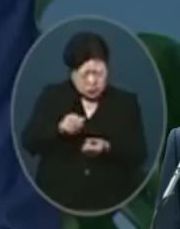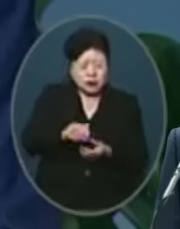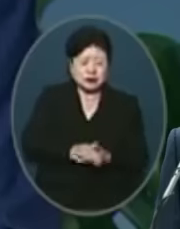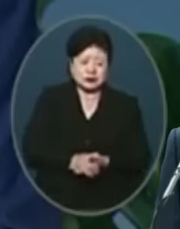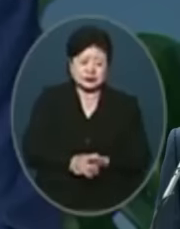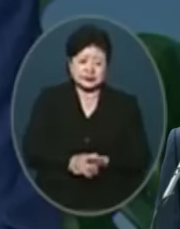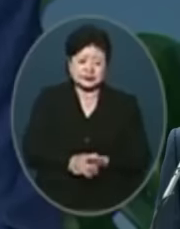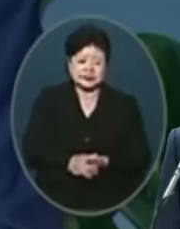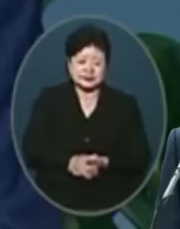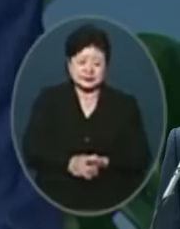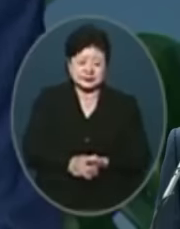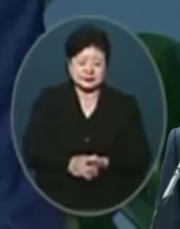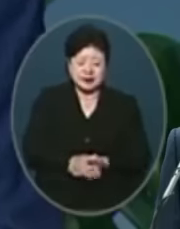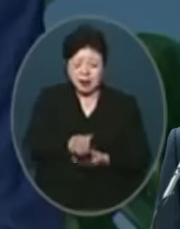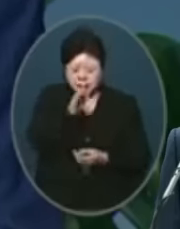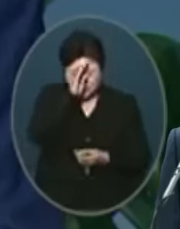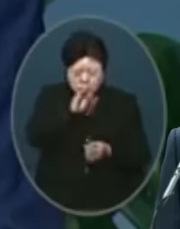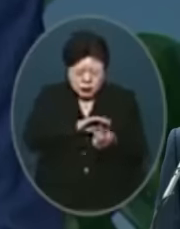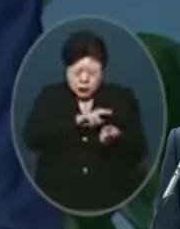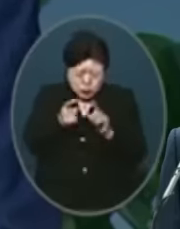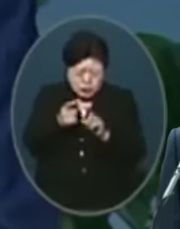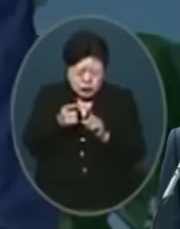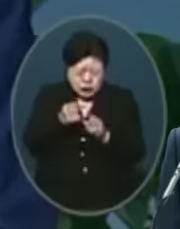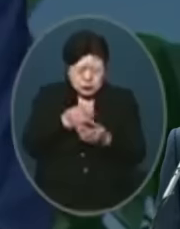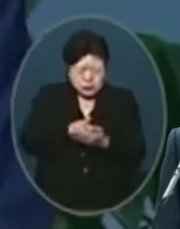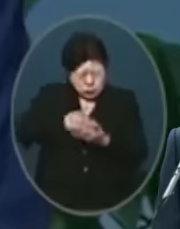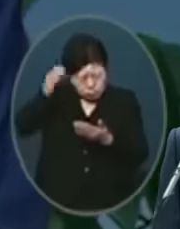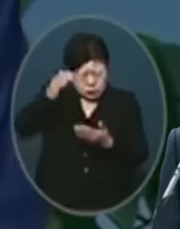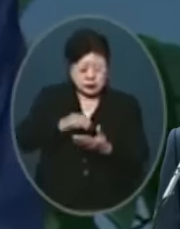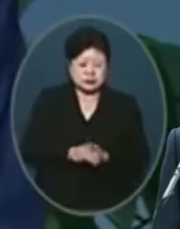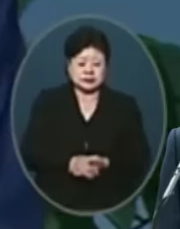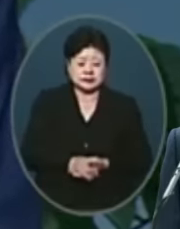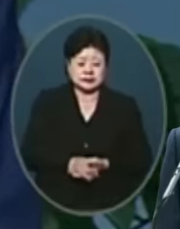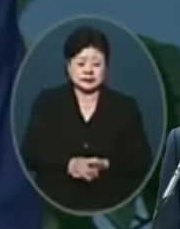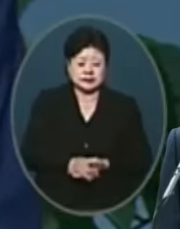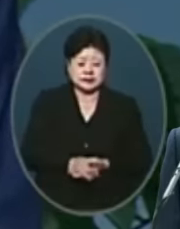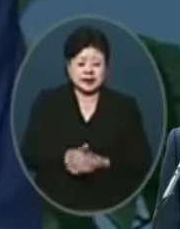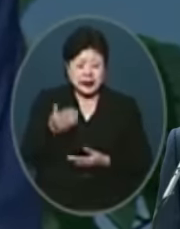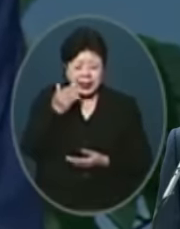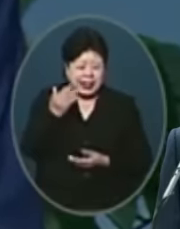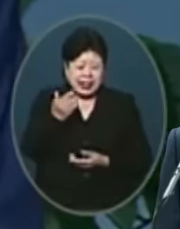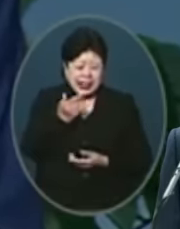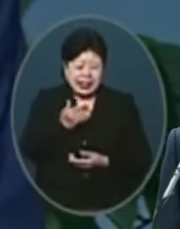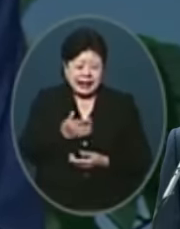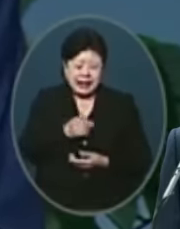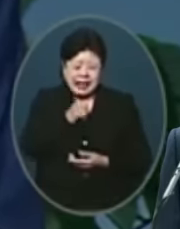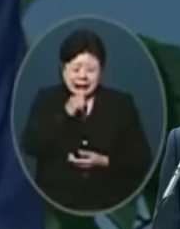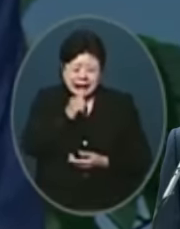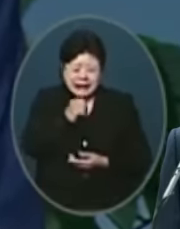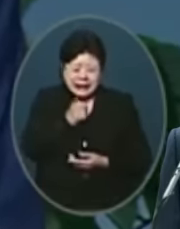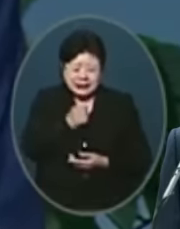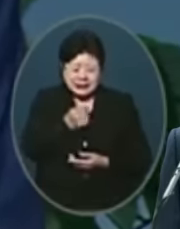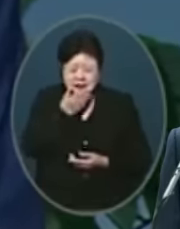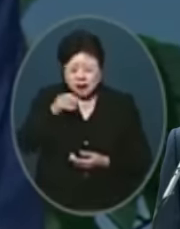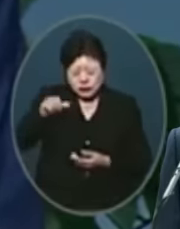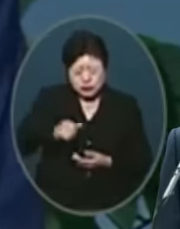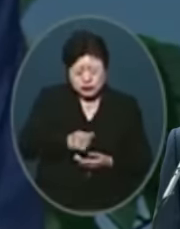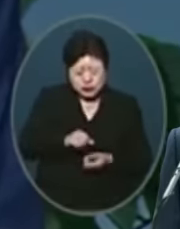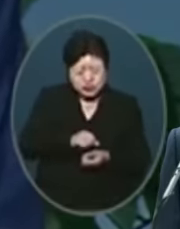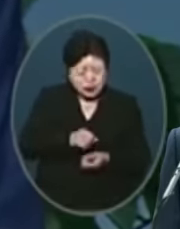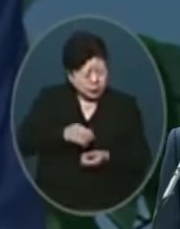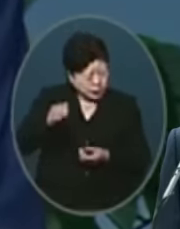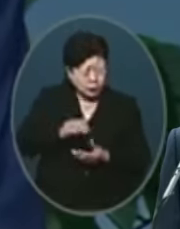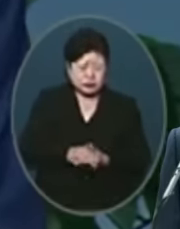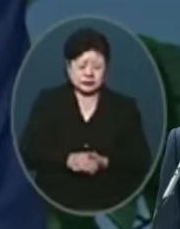나가고 병은 쫓겨나가고 가난과 저주는 씻겨나가고